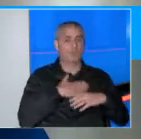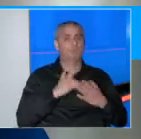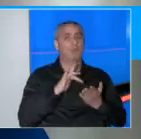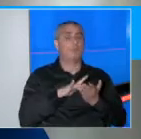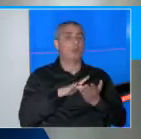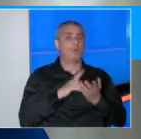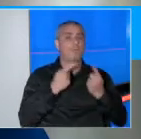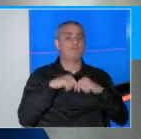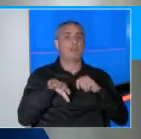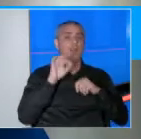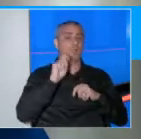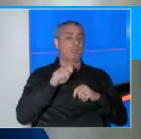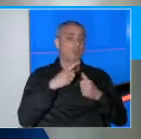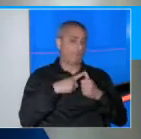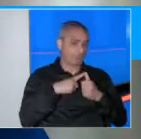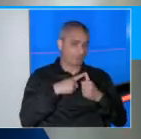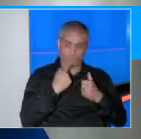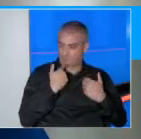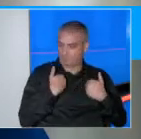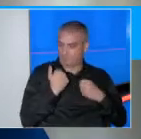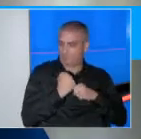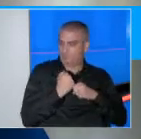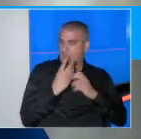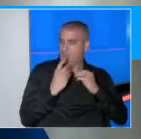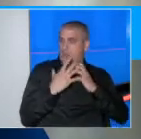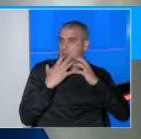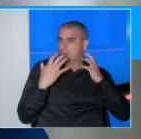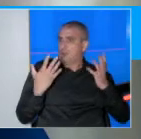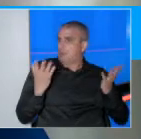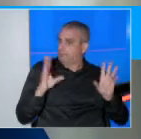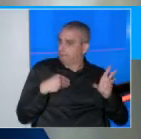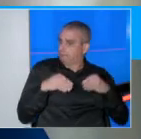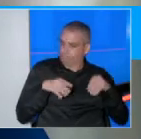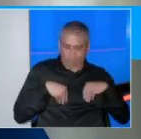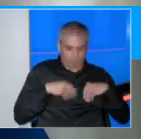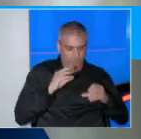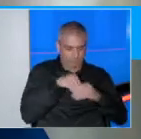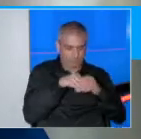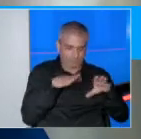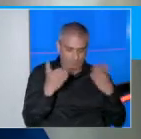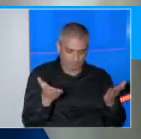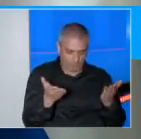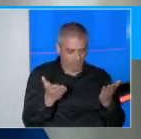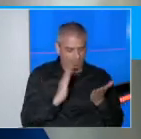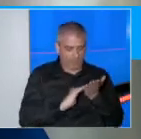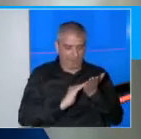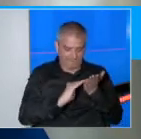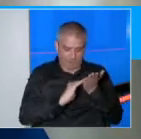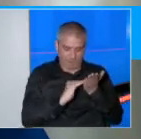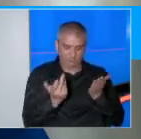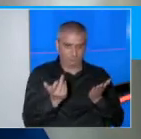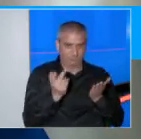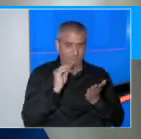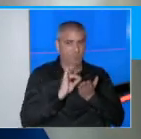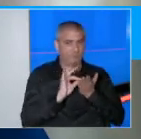מקום בוועדה לבחירת שופטים. היא אומרת, אני עשיתי כברת דרך משמעותית להיכנס לממשלה הזאת, לפחות את המקום, אפילו את